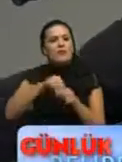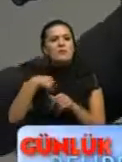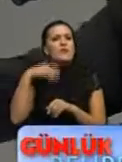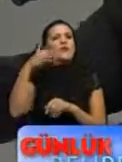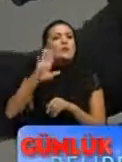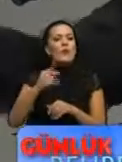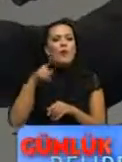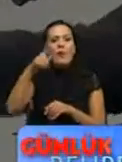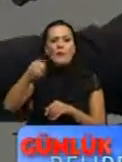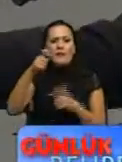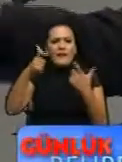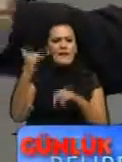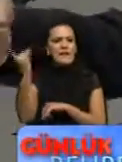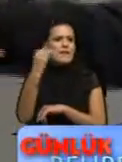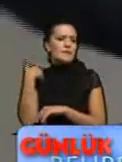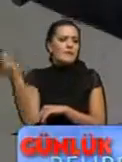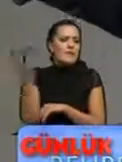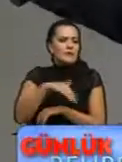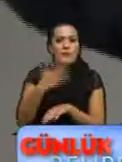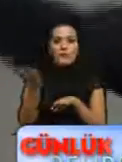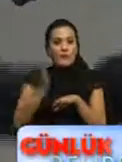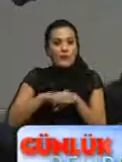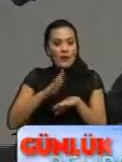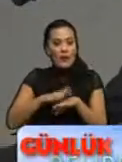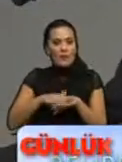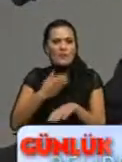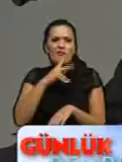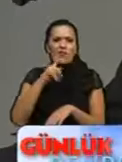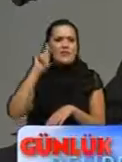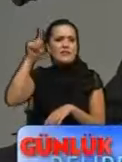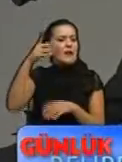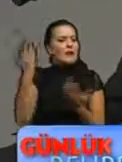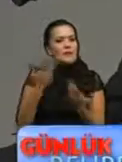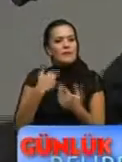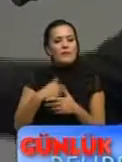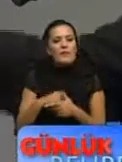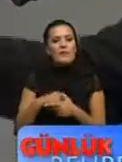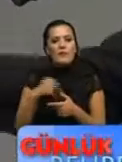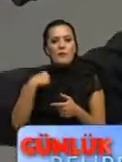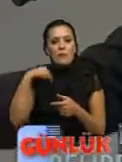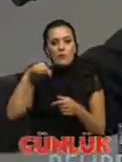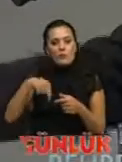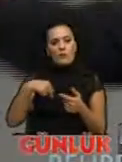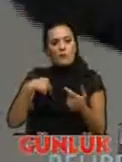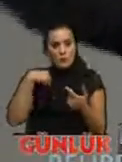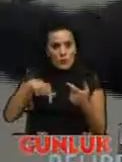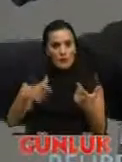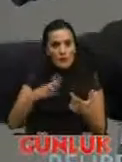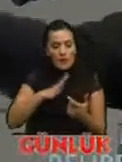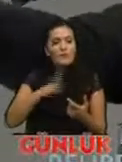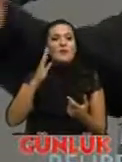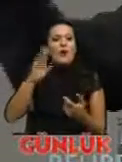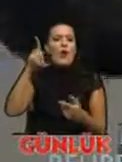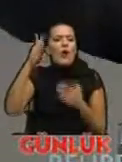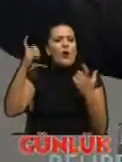değil. Orada bir yeri gezip geleceğim. Ne yapayım? Louvre Müzesi Fransa'da. Hı. Burada i̇şte, vardı da mı gitmedi? Onu